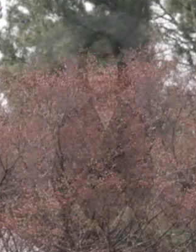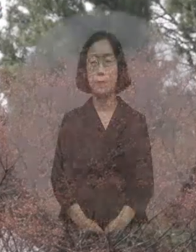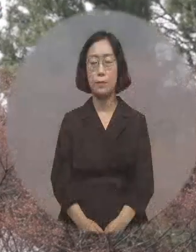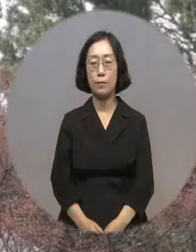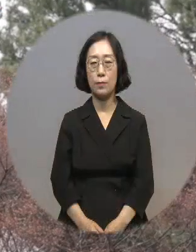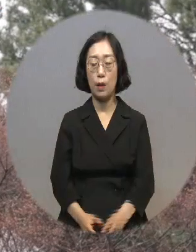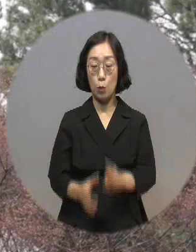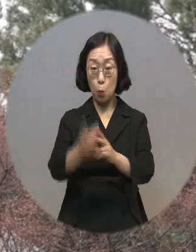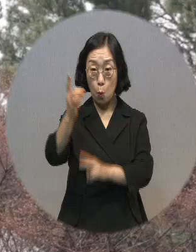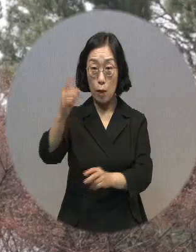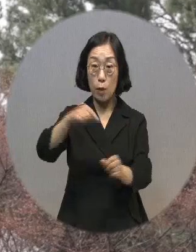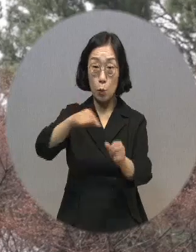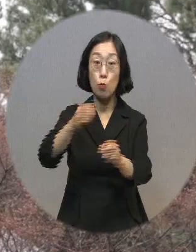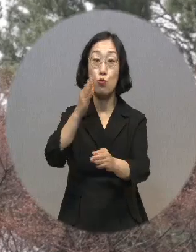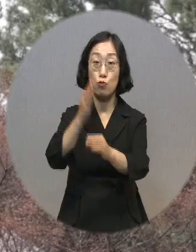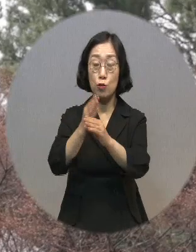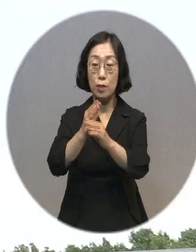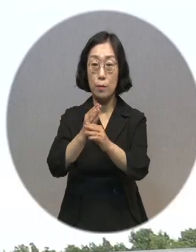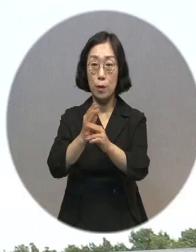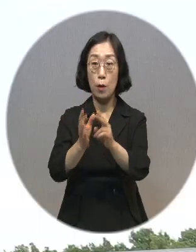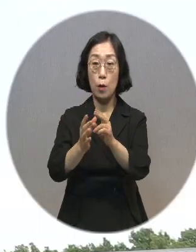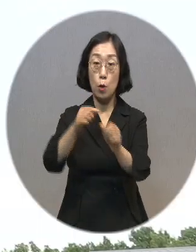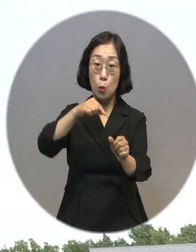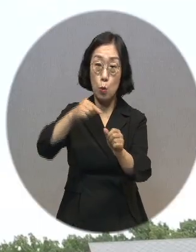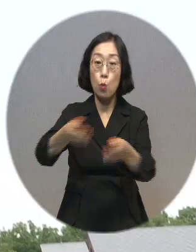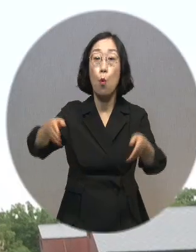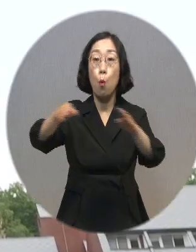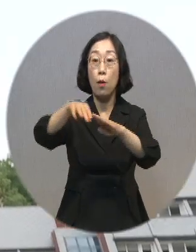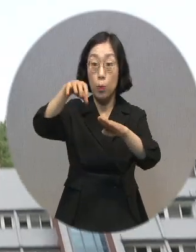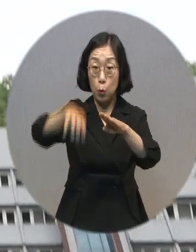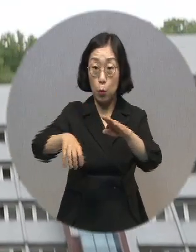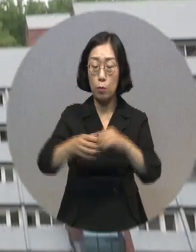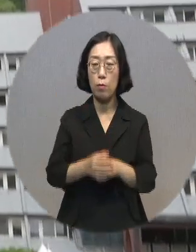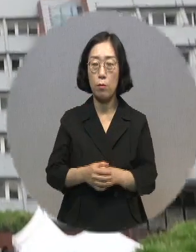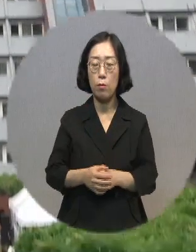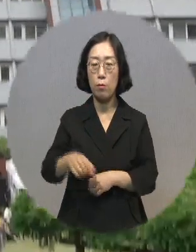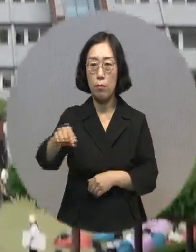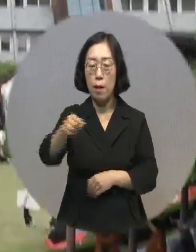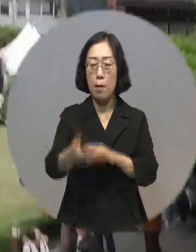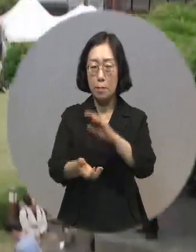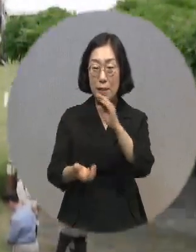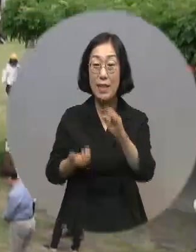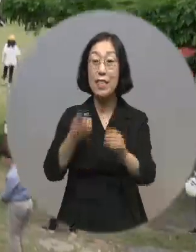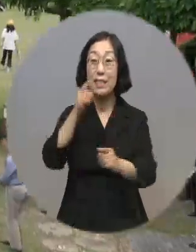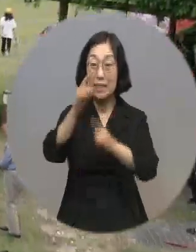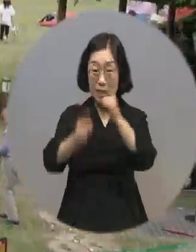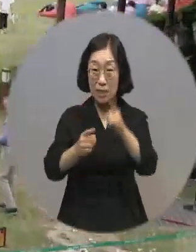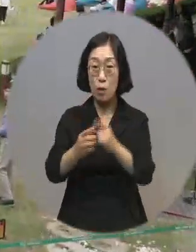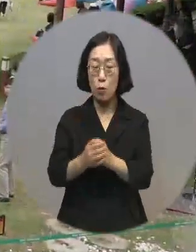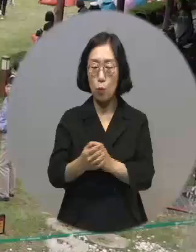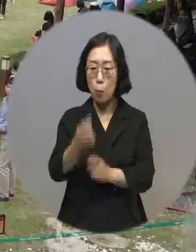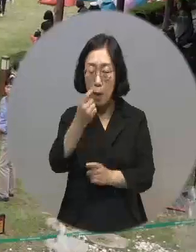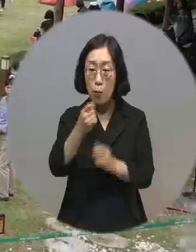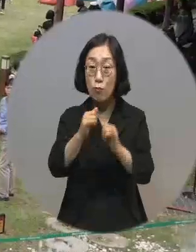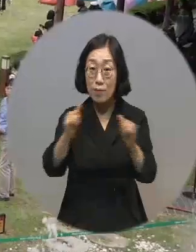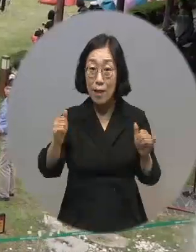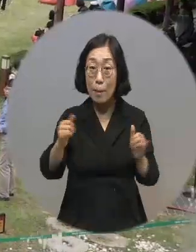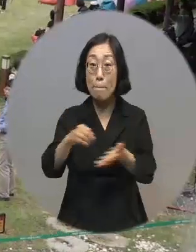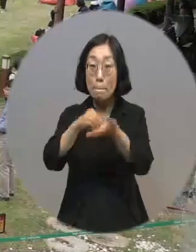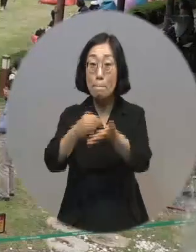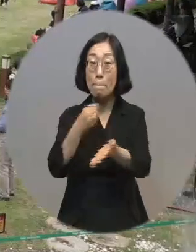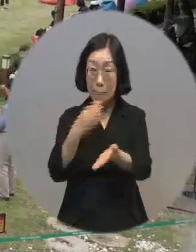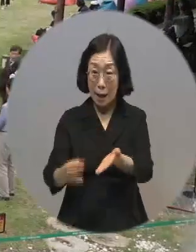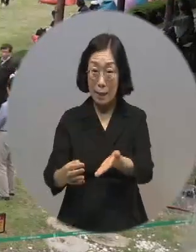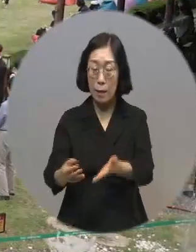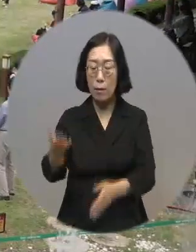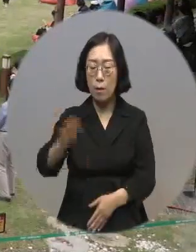통일교육의 중심인 국립통일교육원. 그동안 국립통일교육원은 사전 신청자와 교육생에게만 문을 열었는데요.